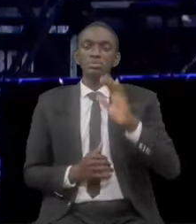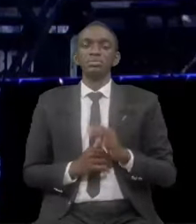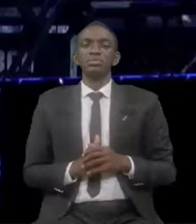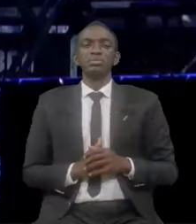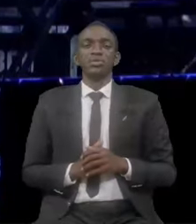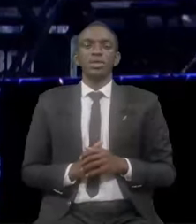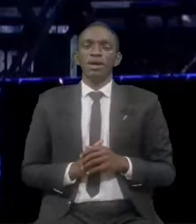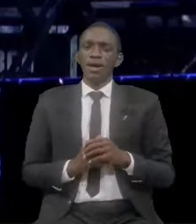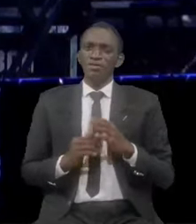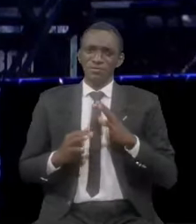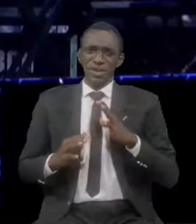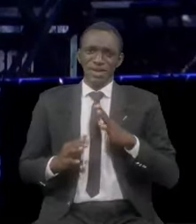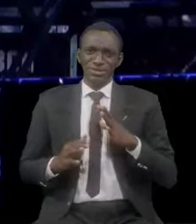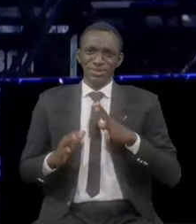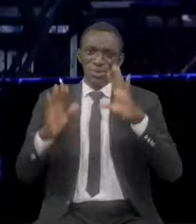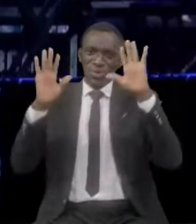Très merveilleux.